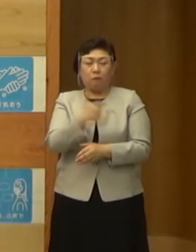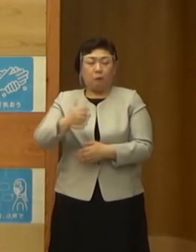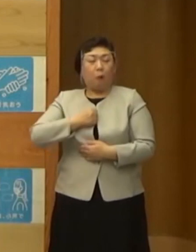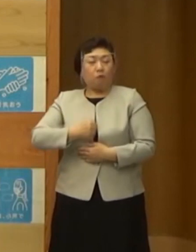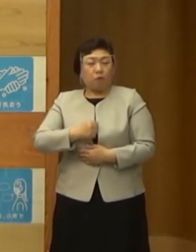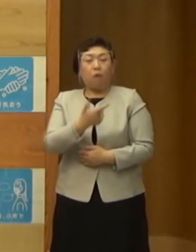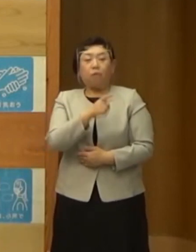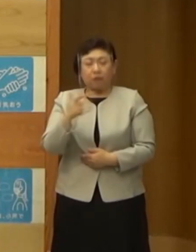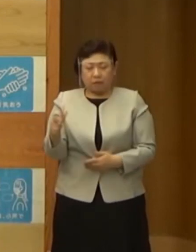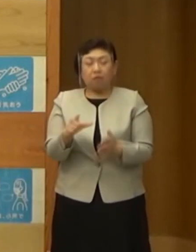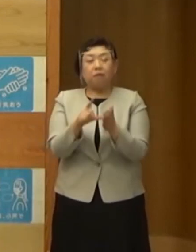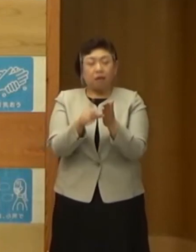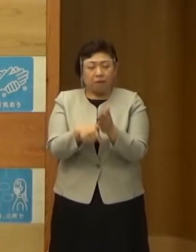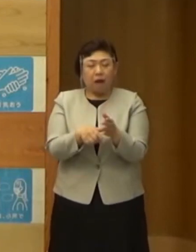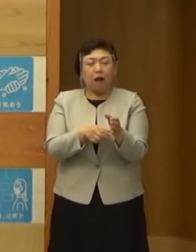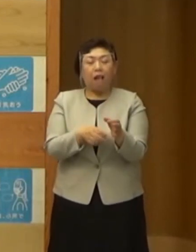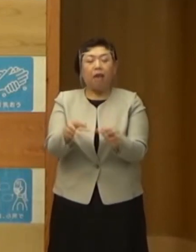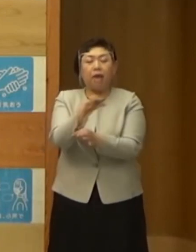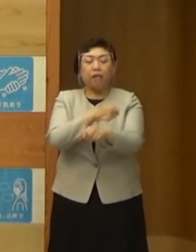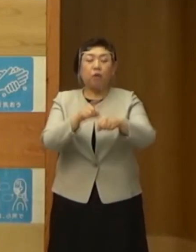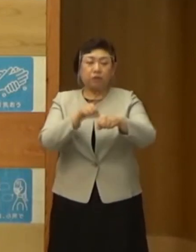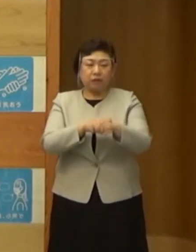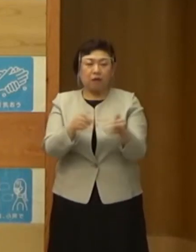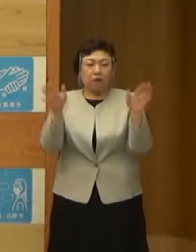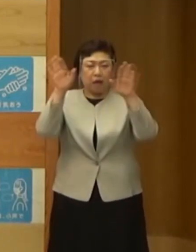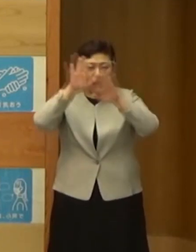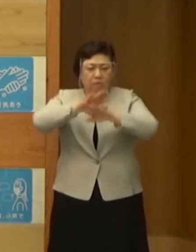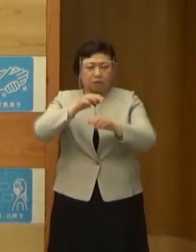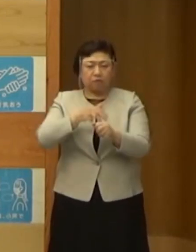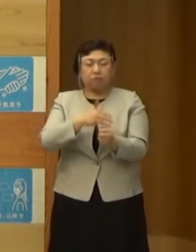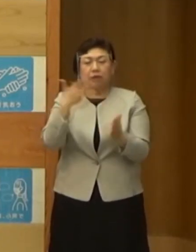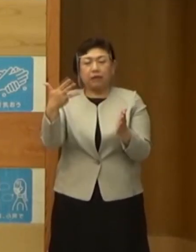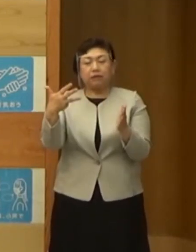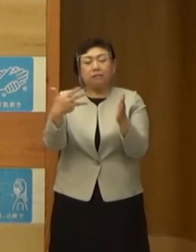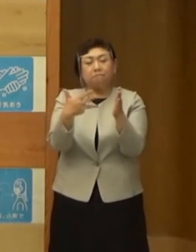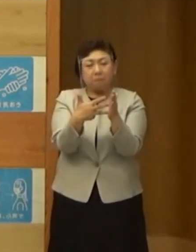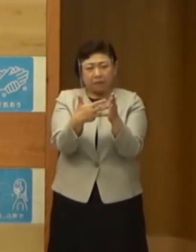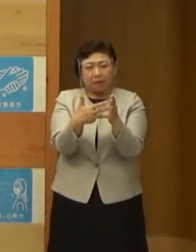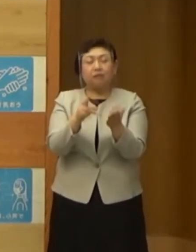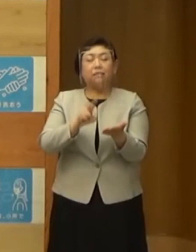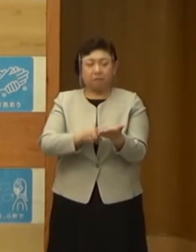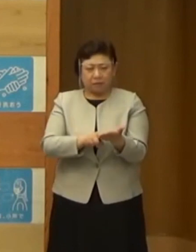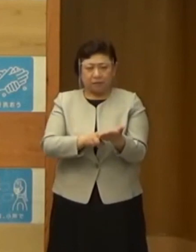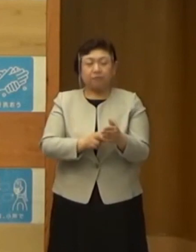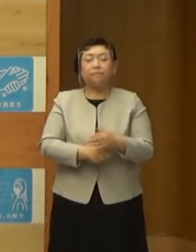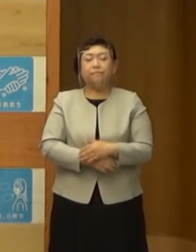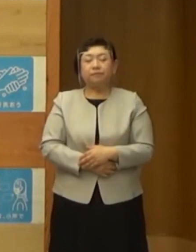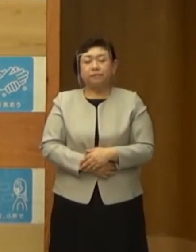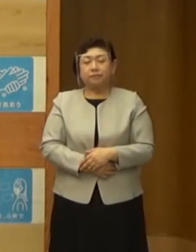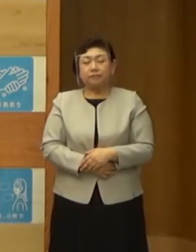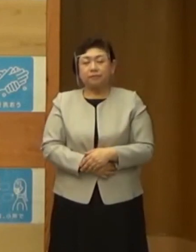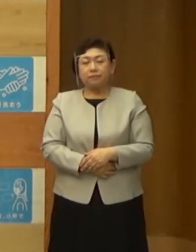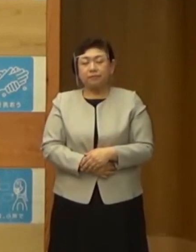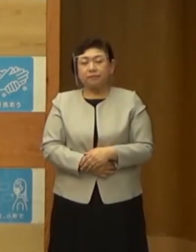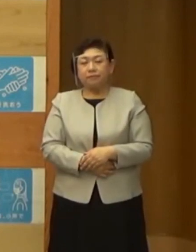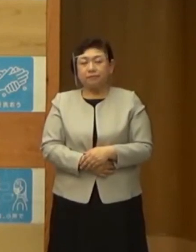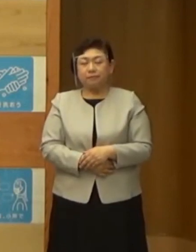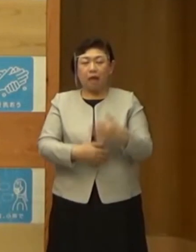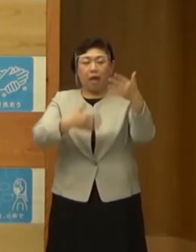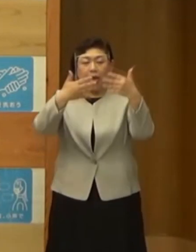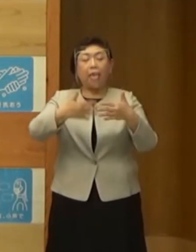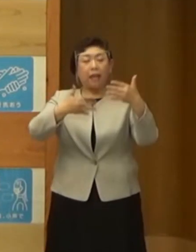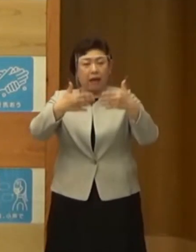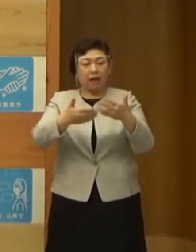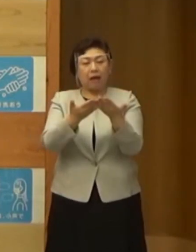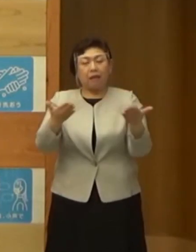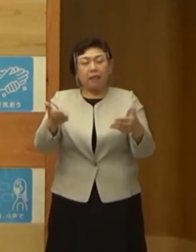引き続き営業時間を夜8時までとさせていただきます。次に映画館や